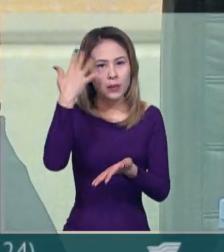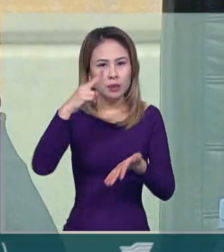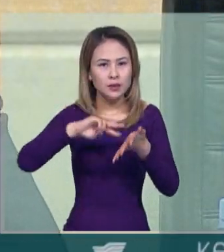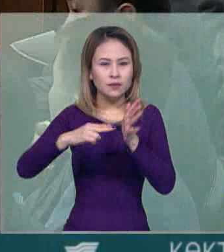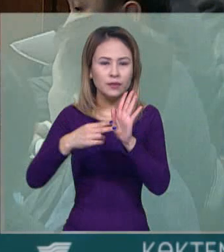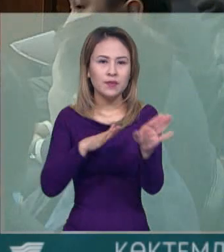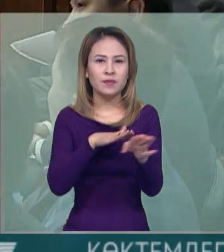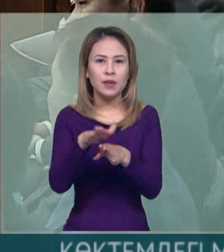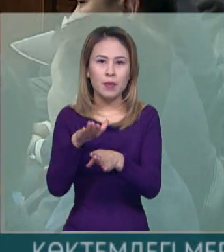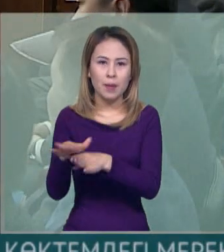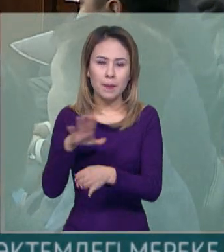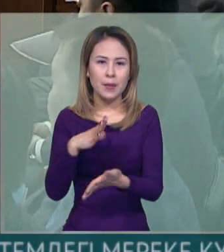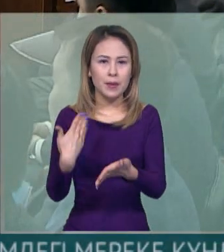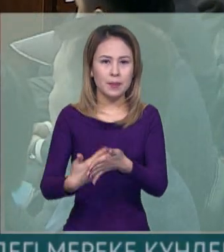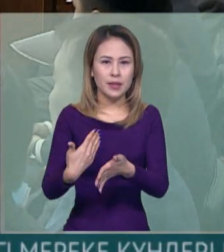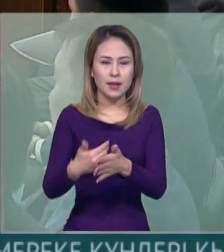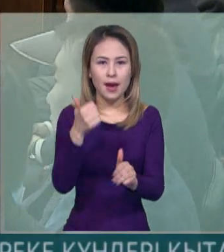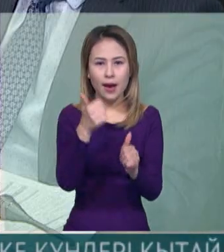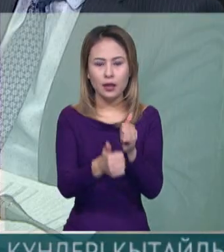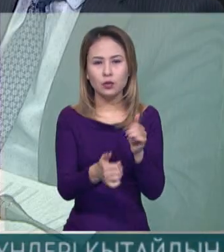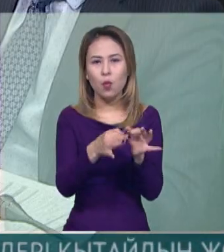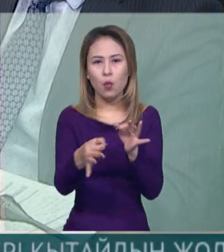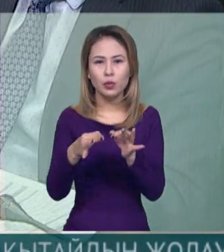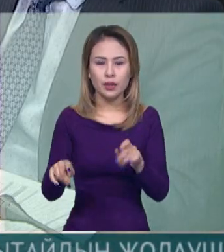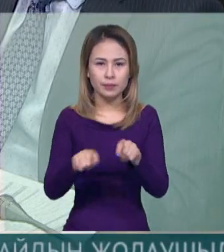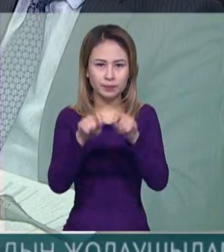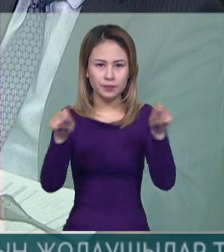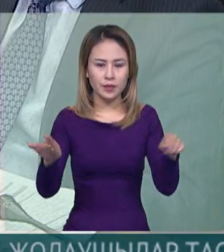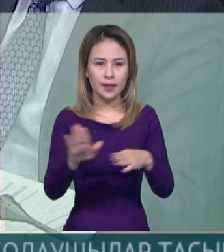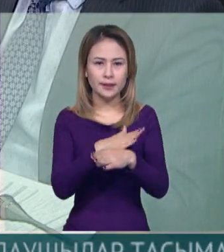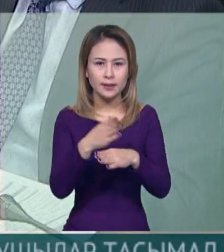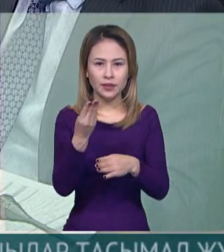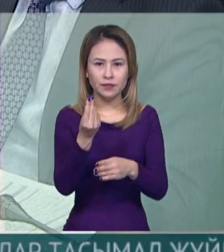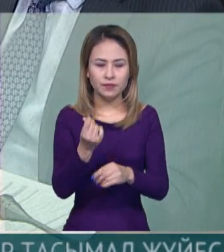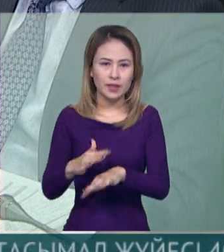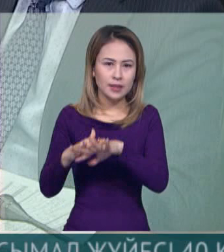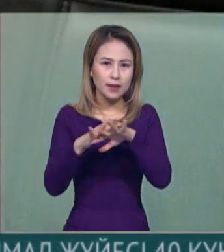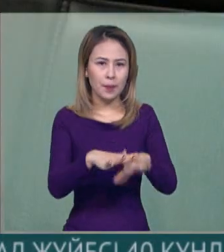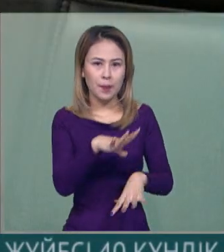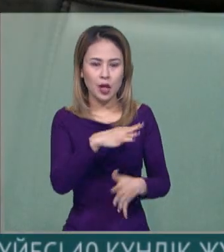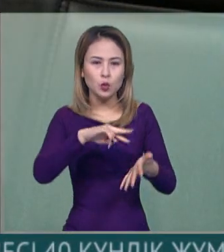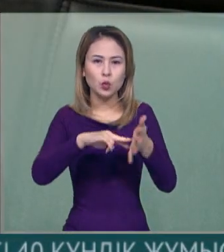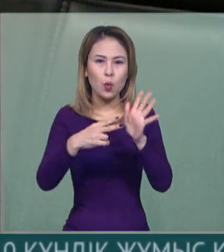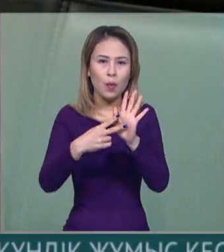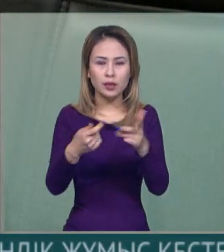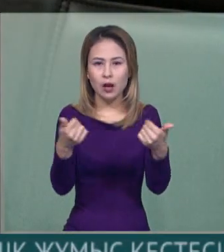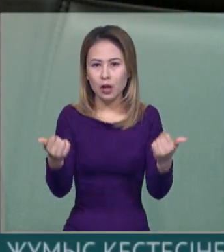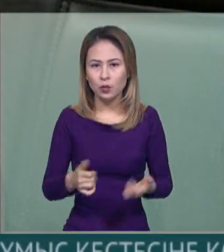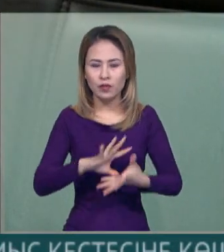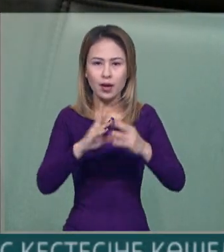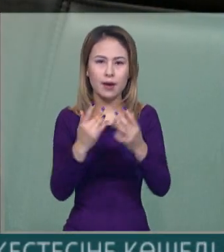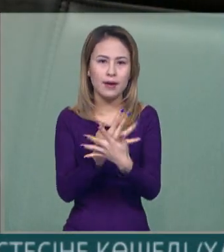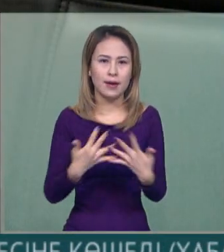ілкімді істер атқарылған. Мысалы, әр өңірде орталықтар ашылған, жеке қаржылық инвестиция пайда болды. Тағы жобаларды әзірлеу мен жоспарлау